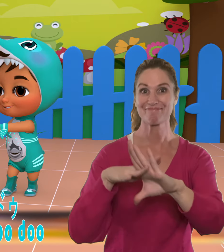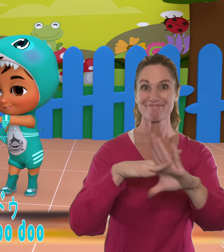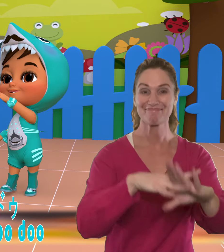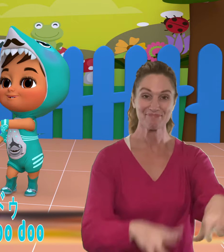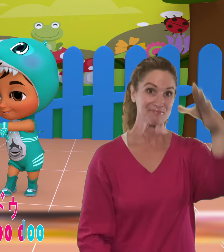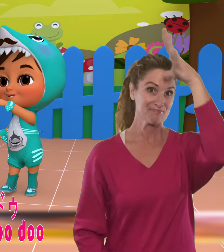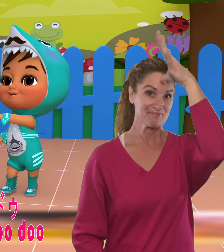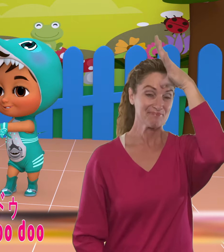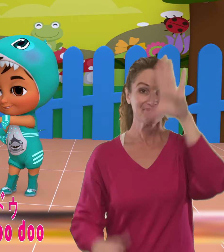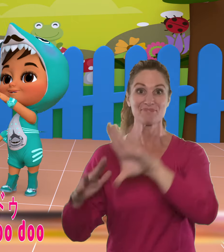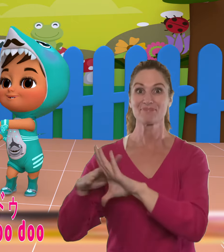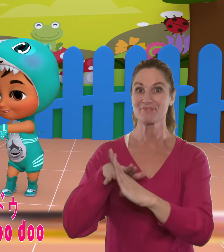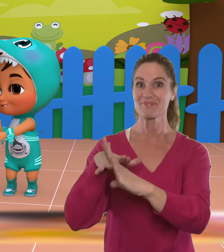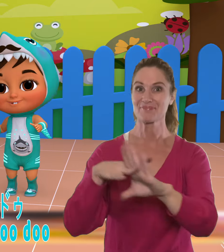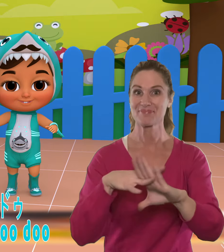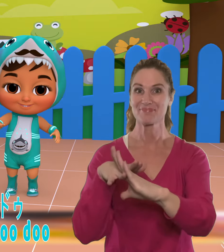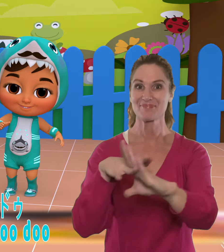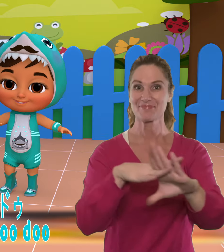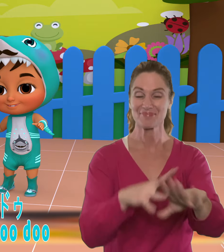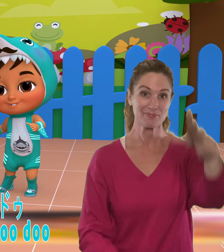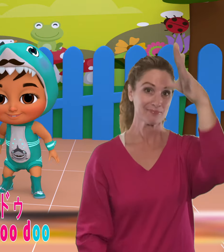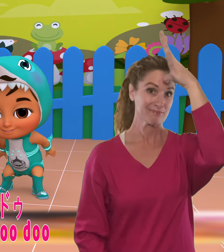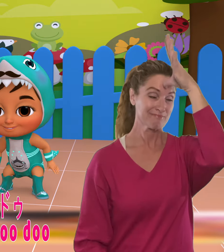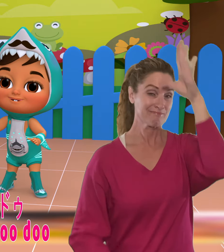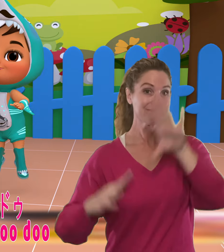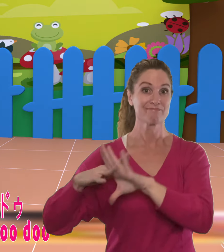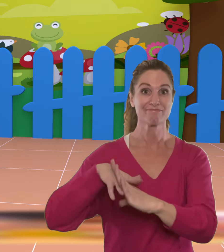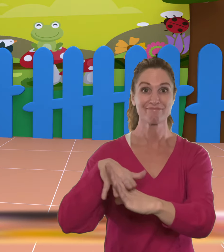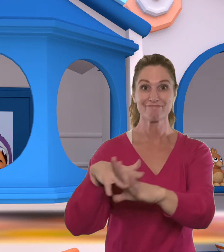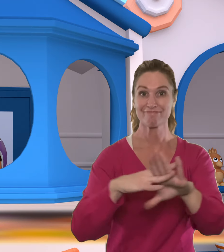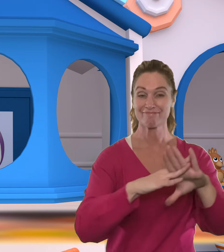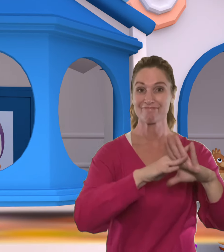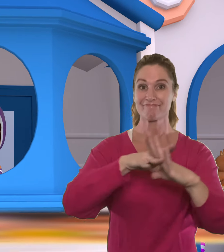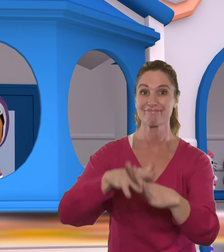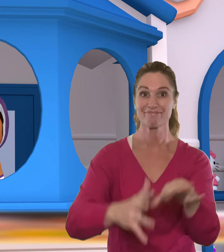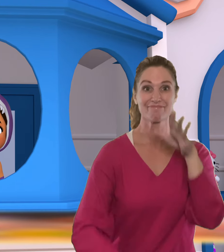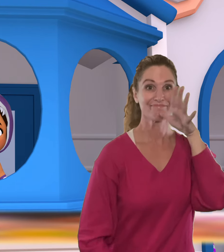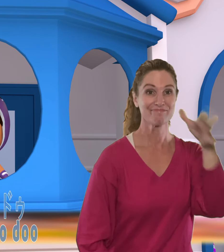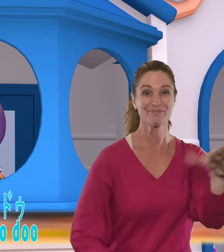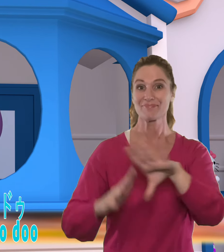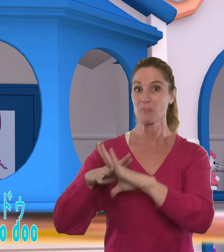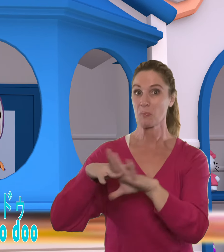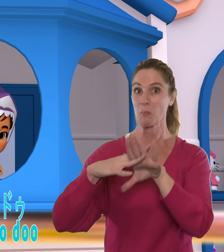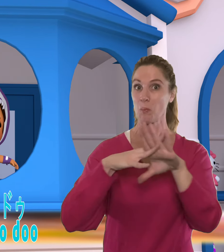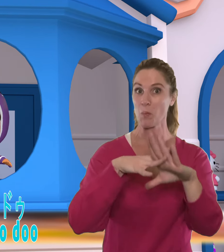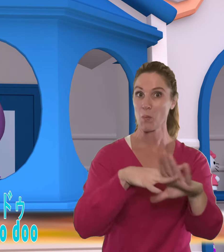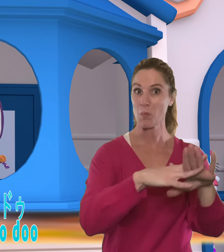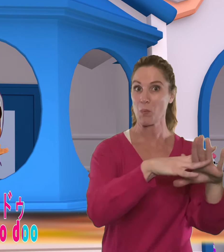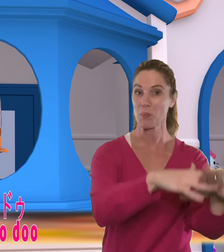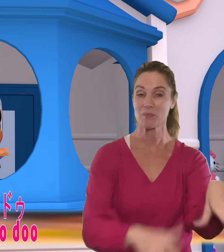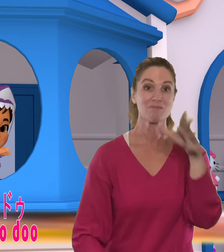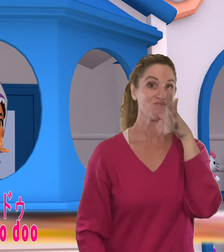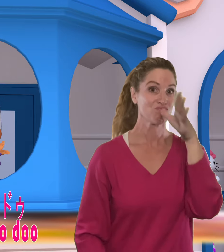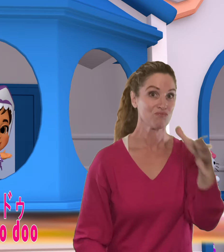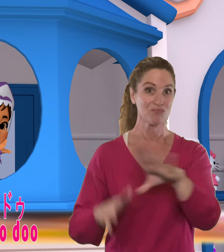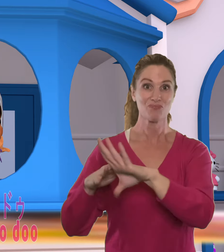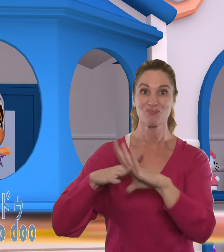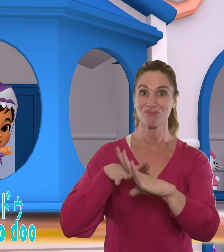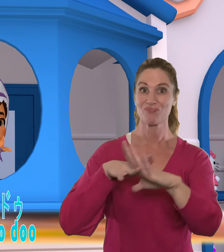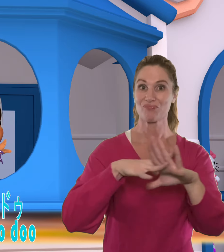パパパOBZ